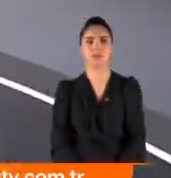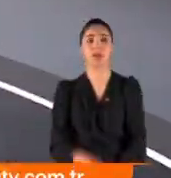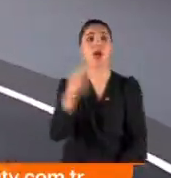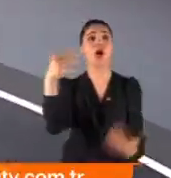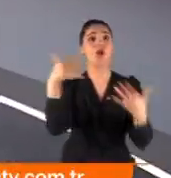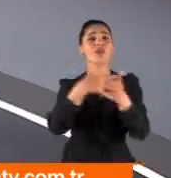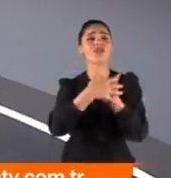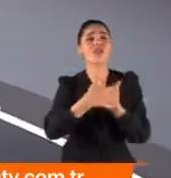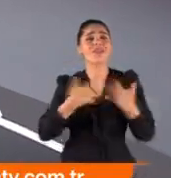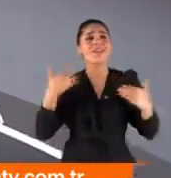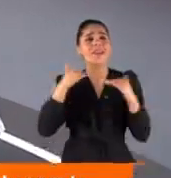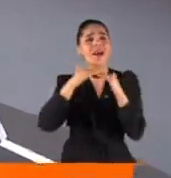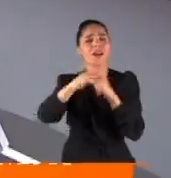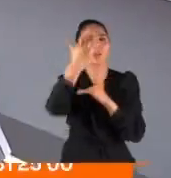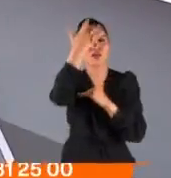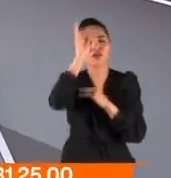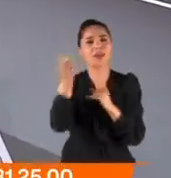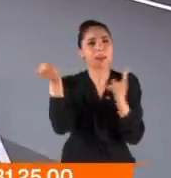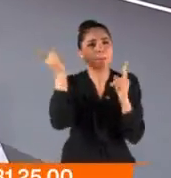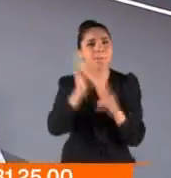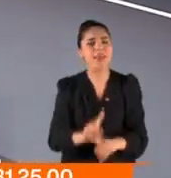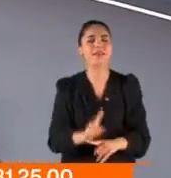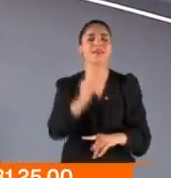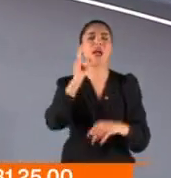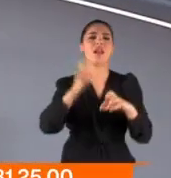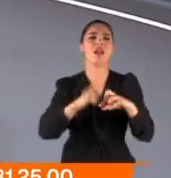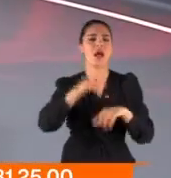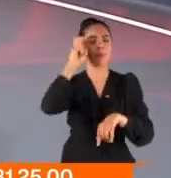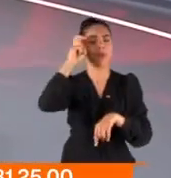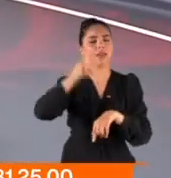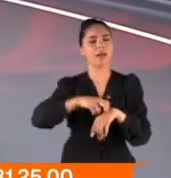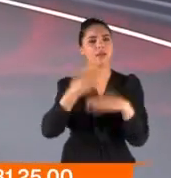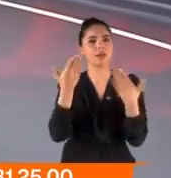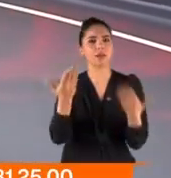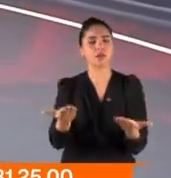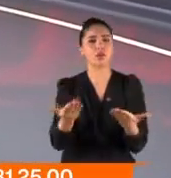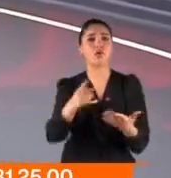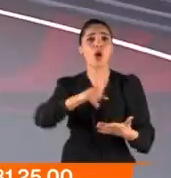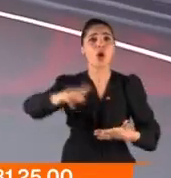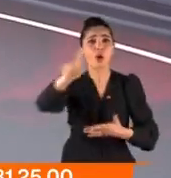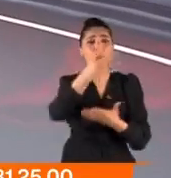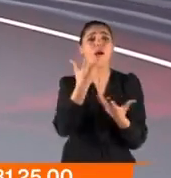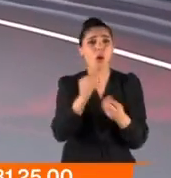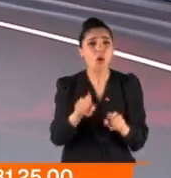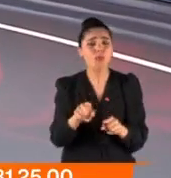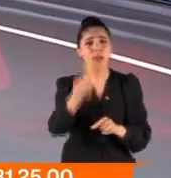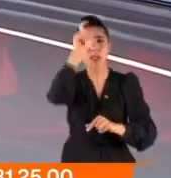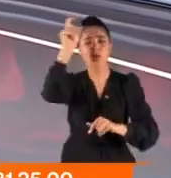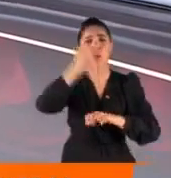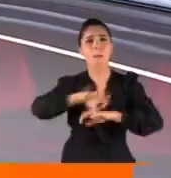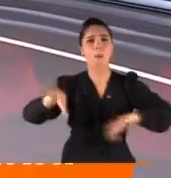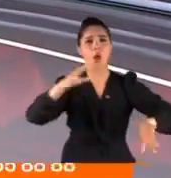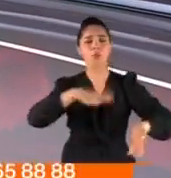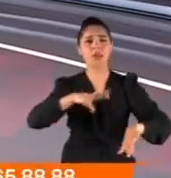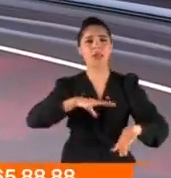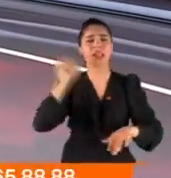O gecenin kahramanlarını, şehitlerimizi bir kez daha rahmetle anıyoruz. Eğer onlar olmasaydı, Türkiye'yi bölmek